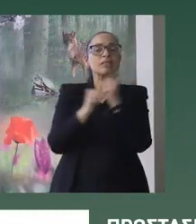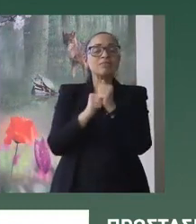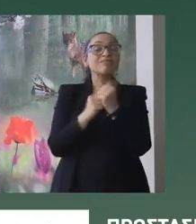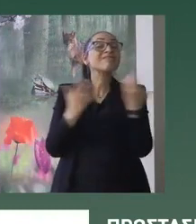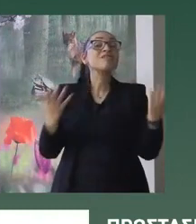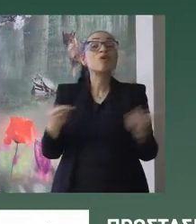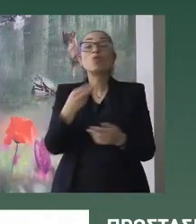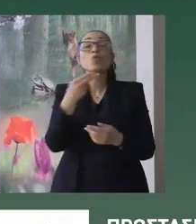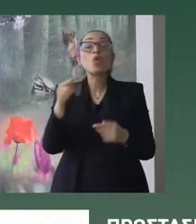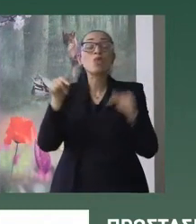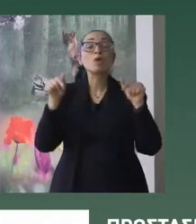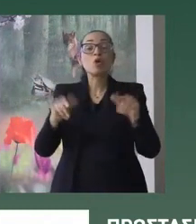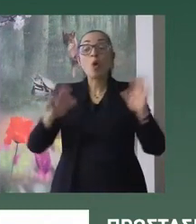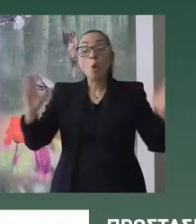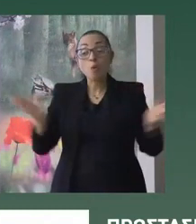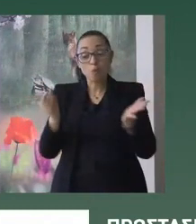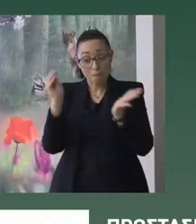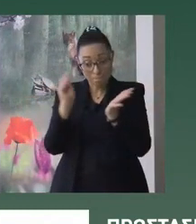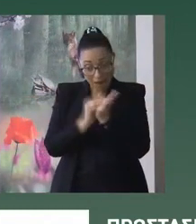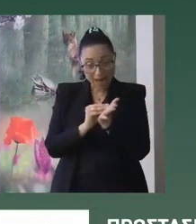το ζήτημα είναι τώρα πια όπου